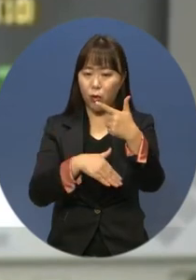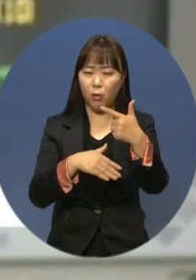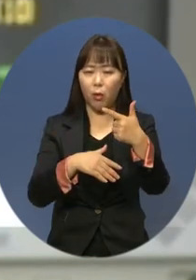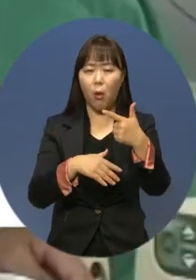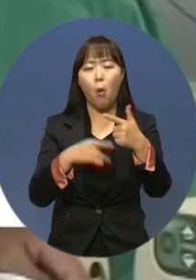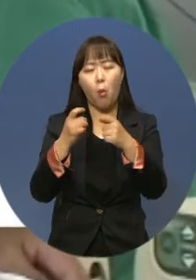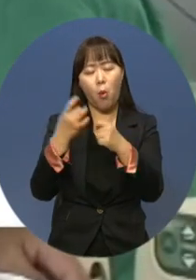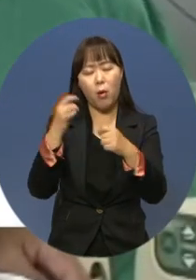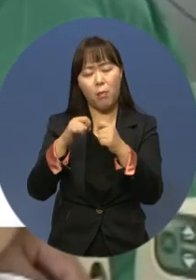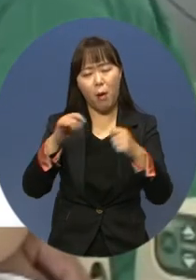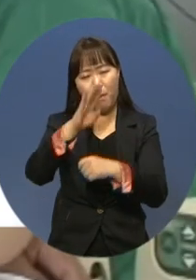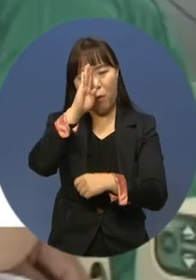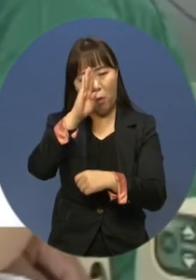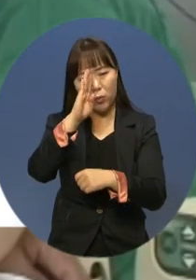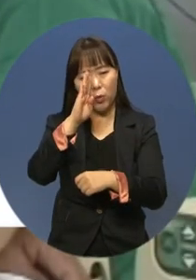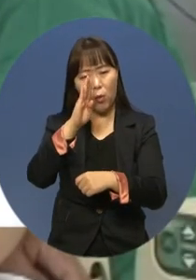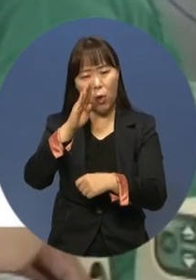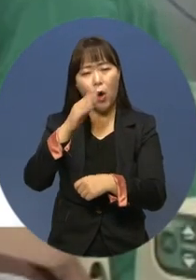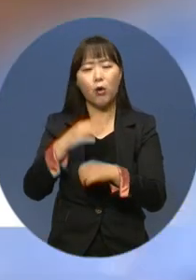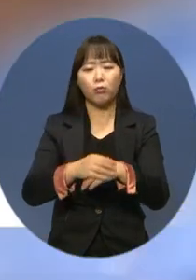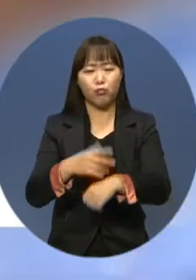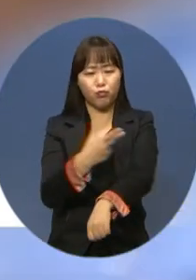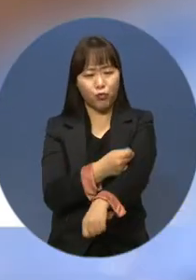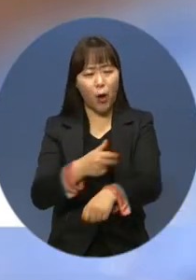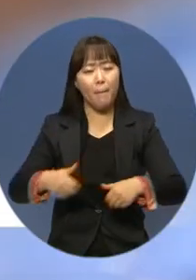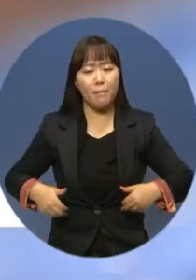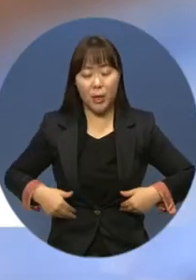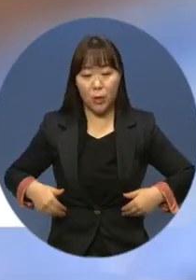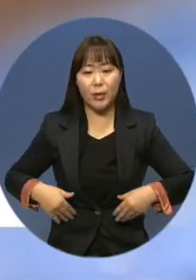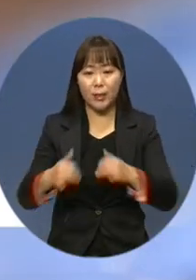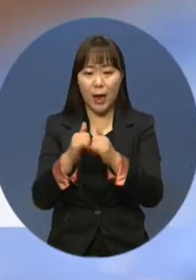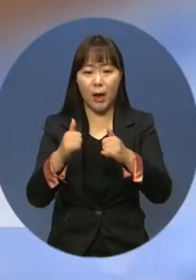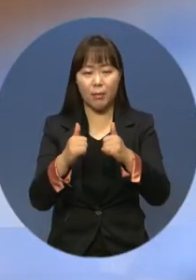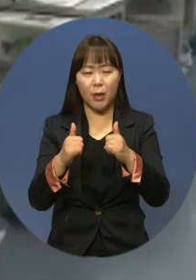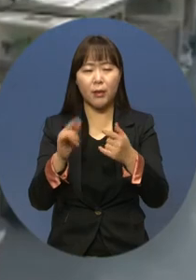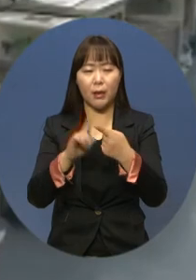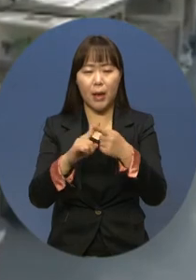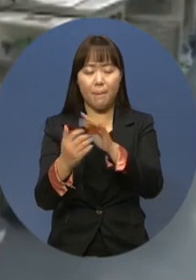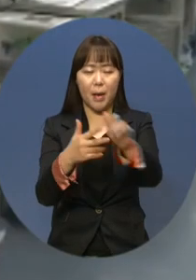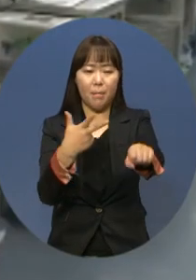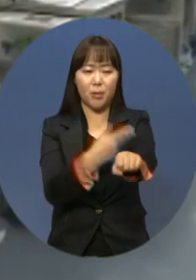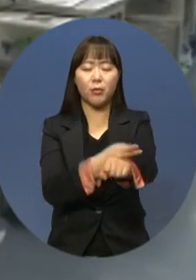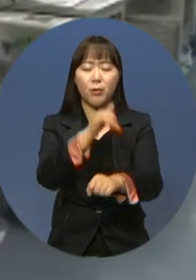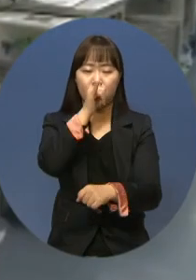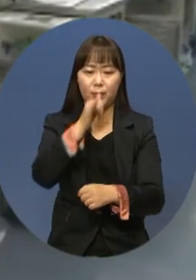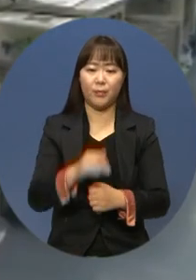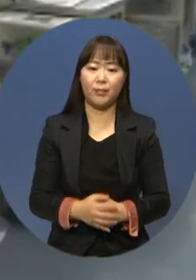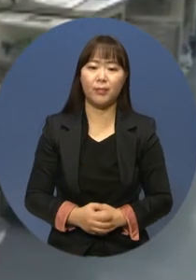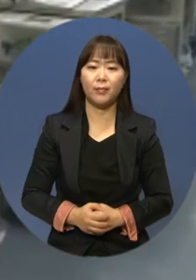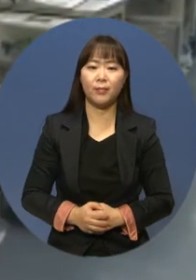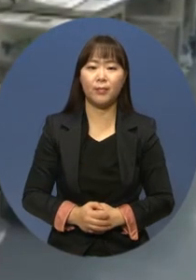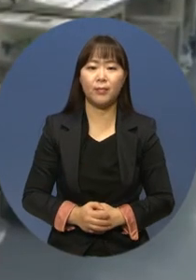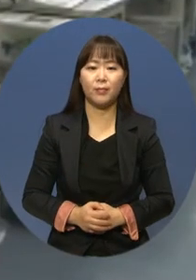질환으로 주기적으로 투석이 필요한 이들에 대한 백신 접종도 진행됩니다 복지 tv 뉴스 총 둘입니다